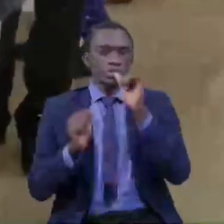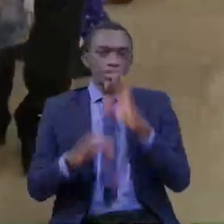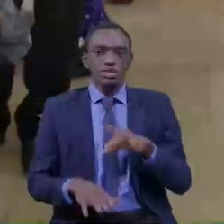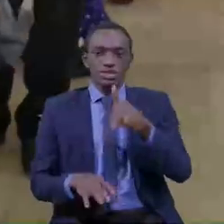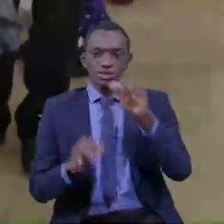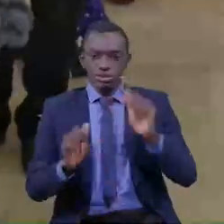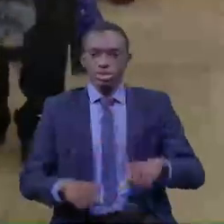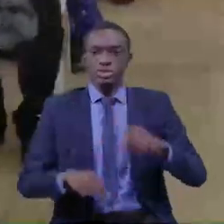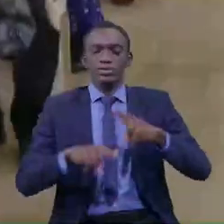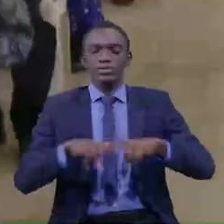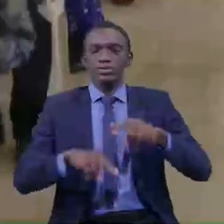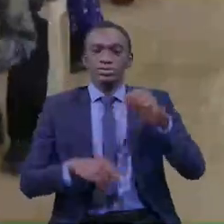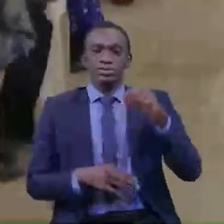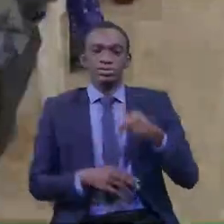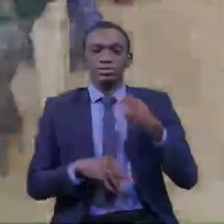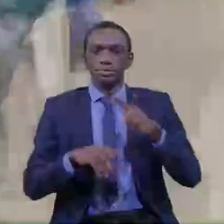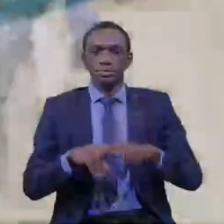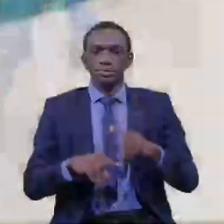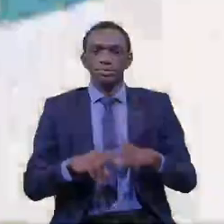Vous pouvez asseoir.